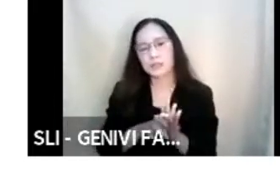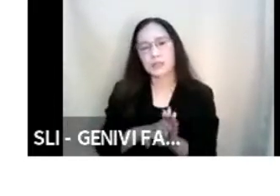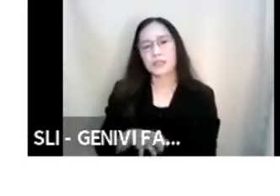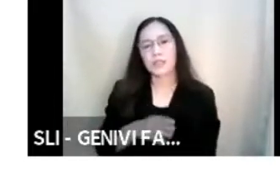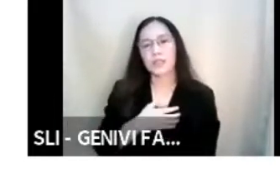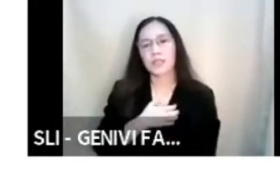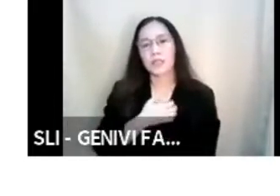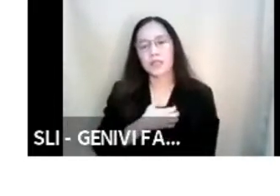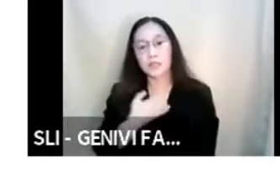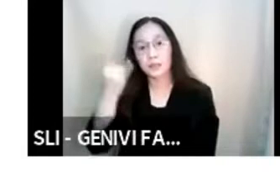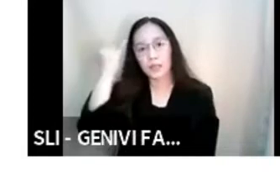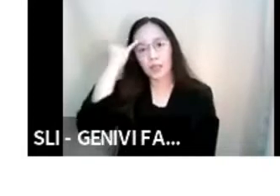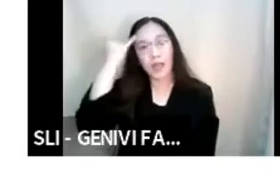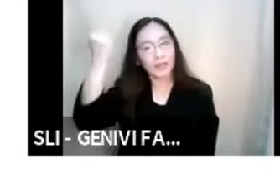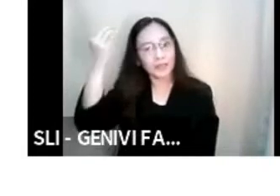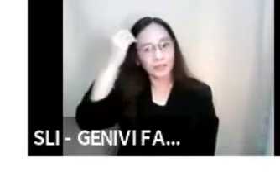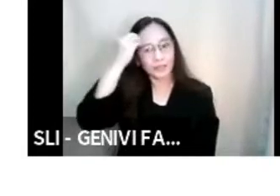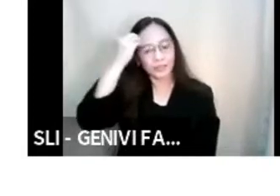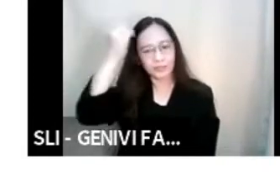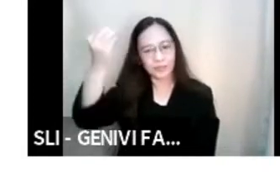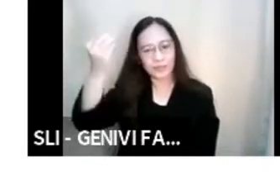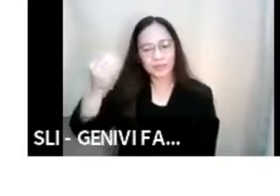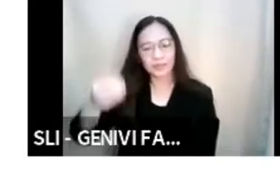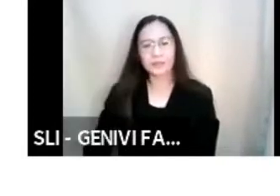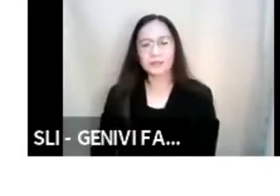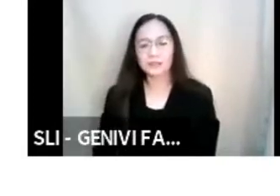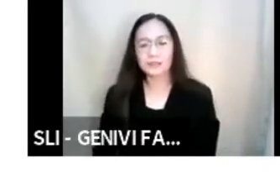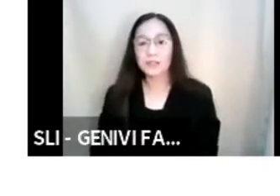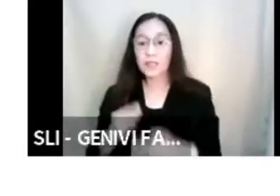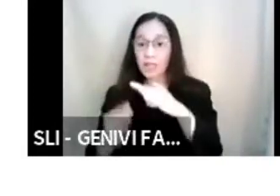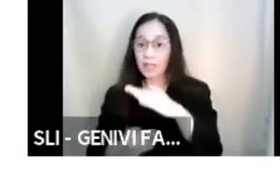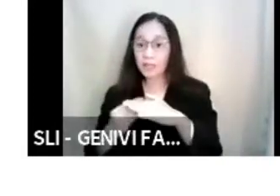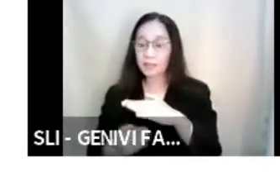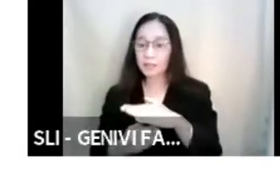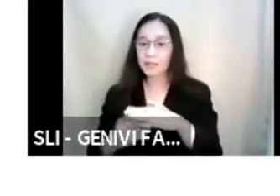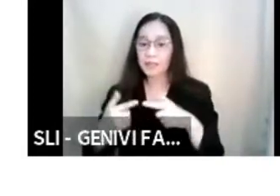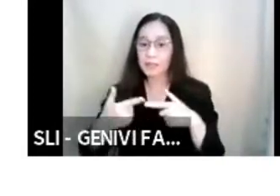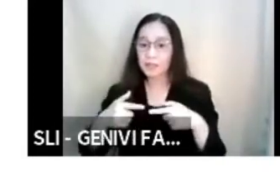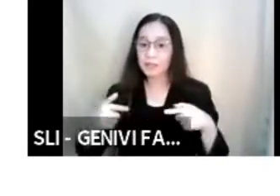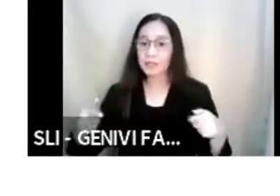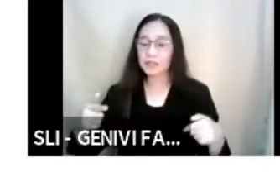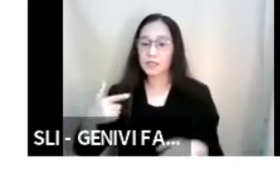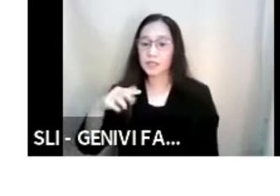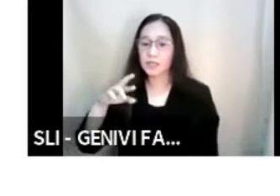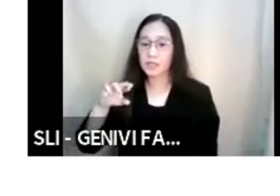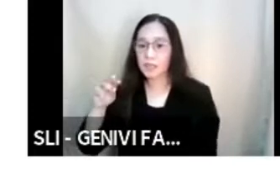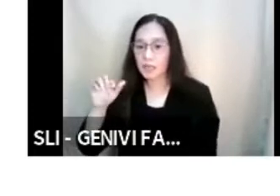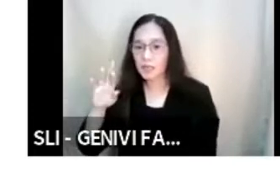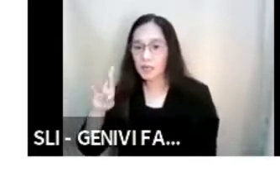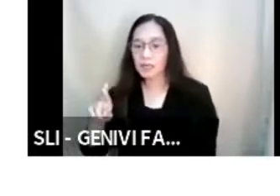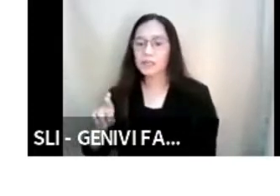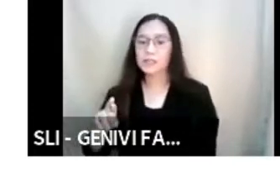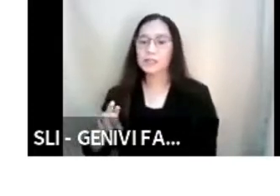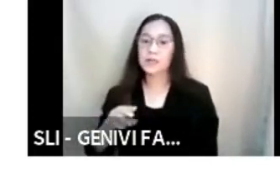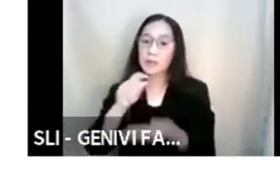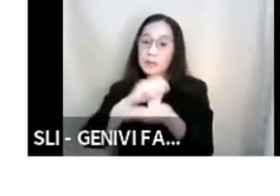ng basic ideas or opinions, no? Pag basic grammar, halimbawa, or pagsulat, very